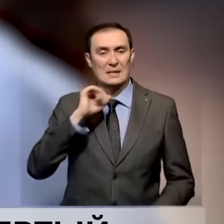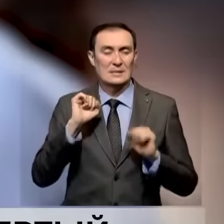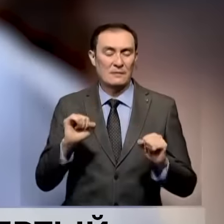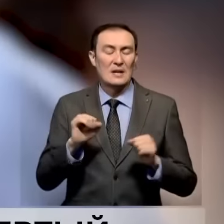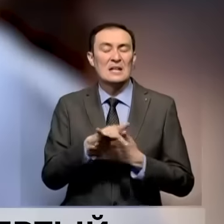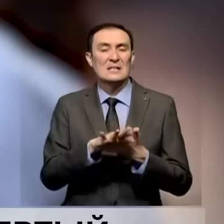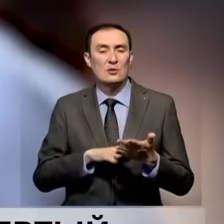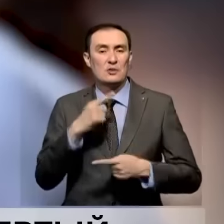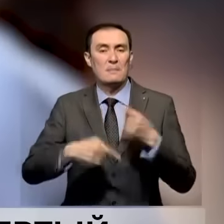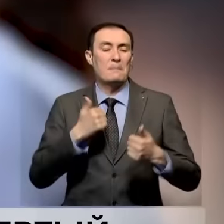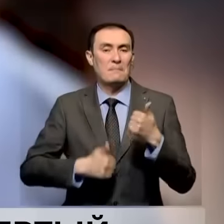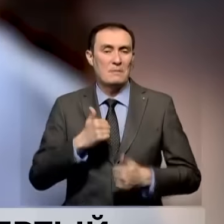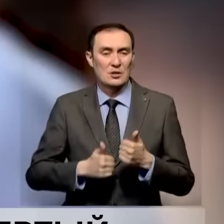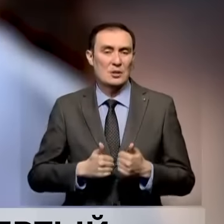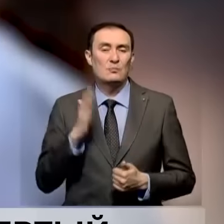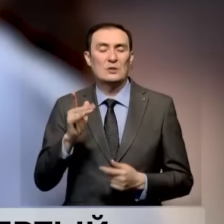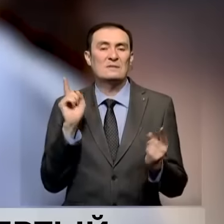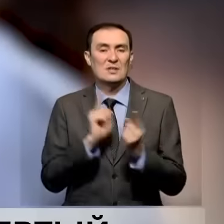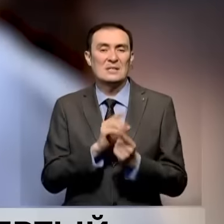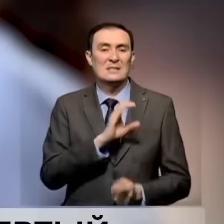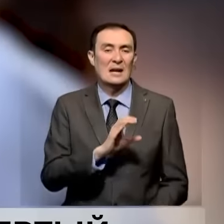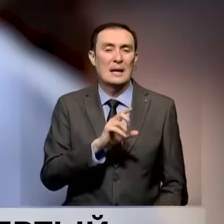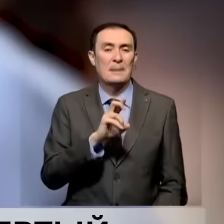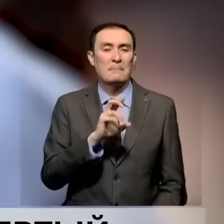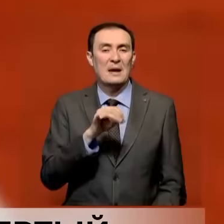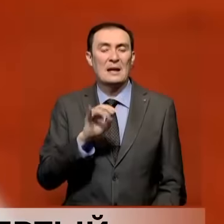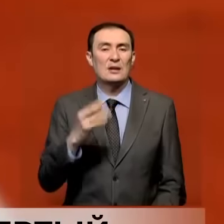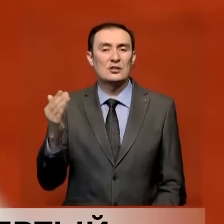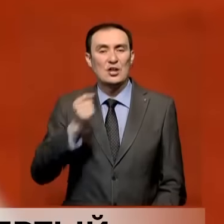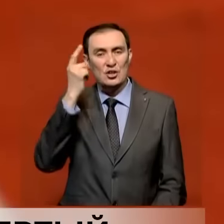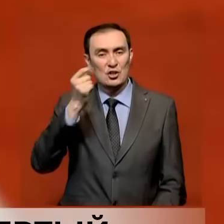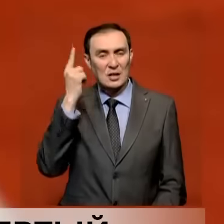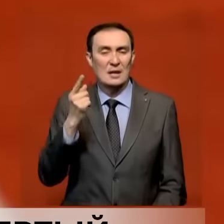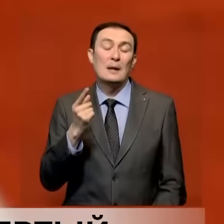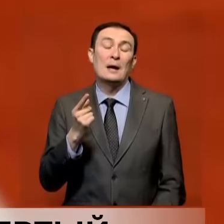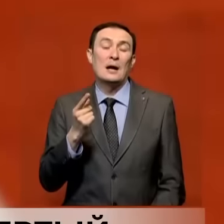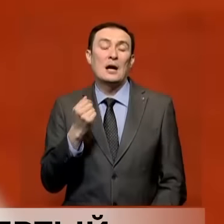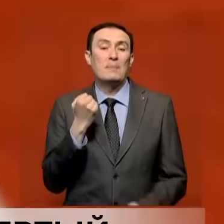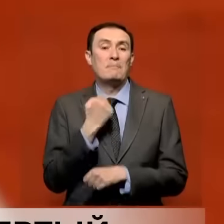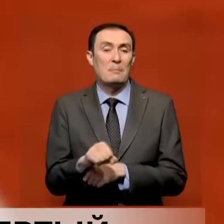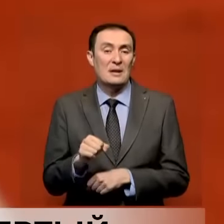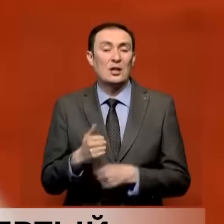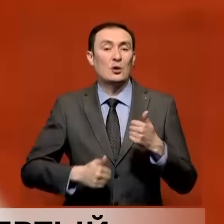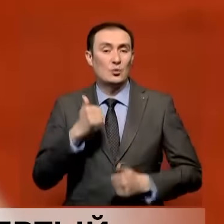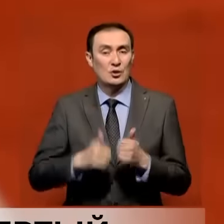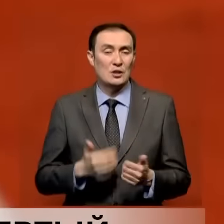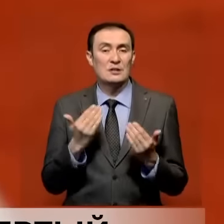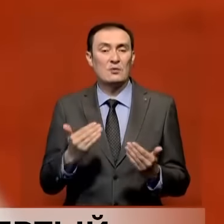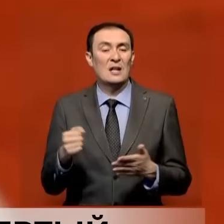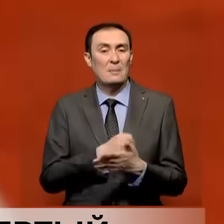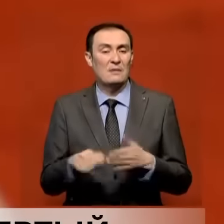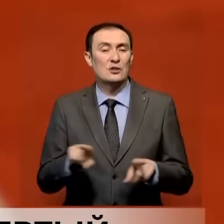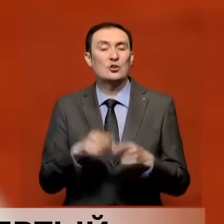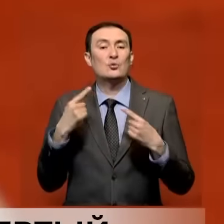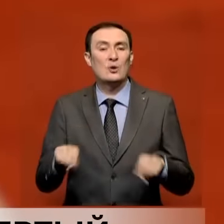В следующем матче на турнире Рыбакина сыграет с Сарой Бейлек из Чехии. Добавлю, победы на турнире сегодня